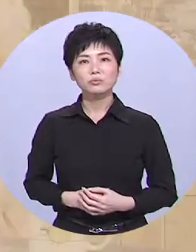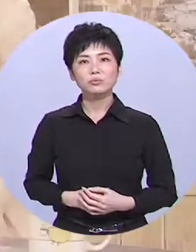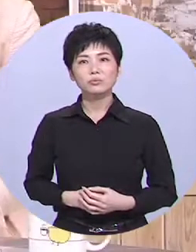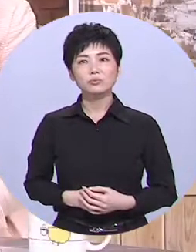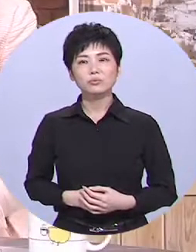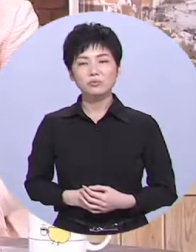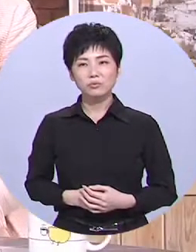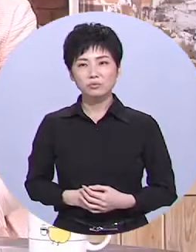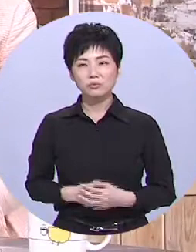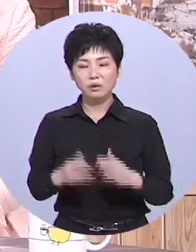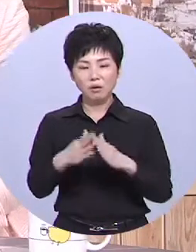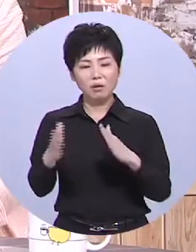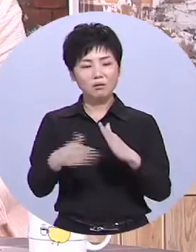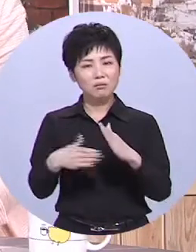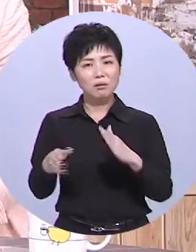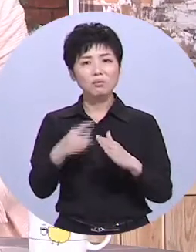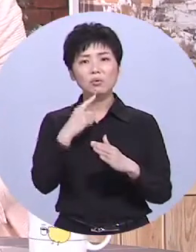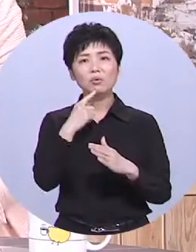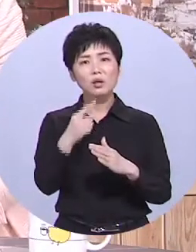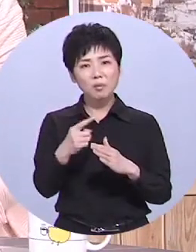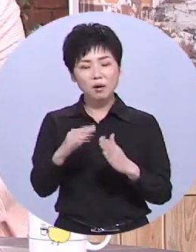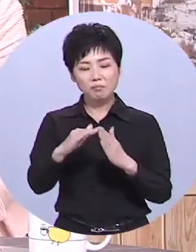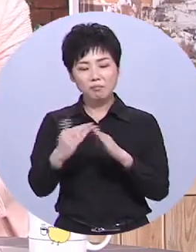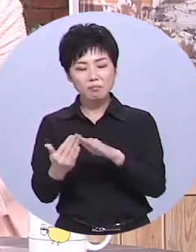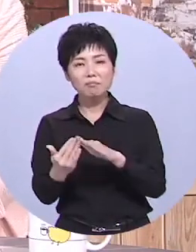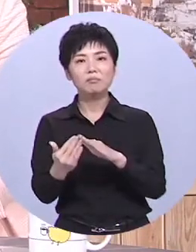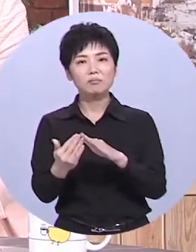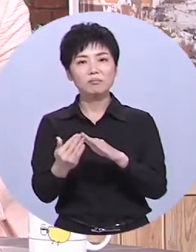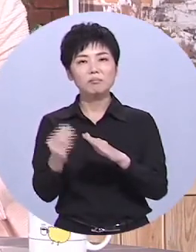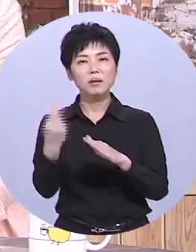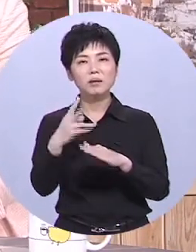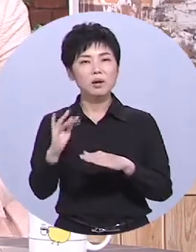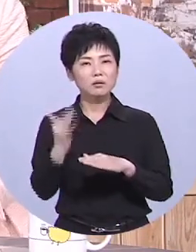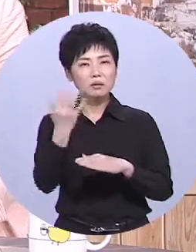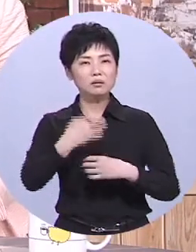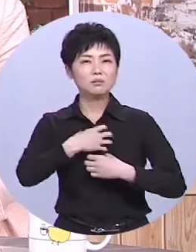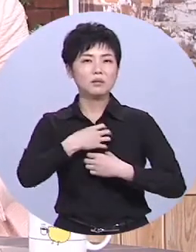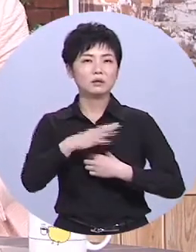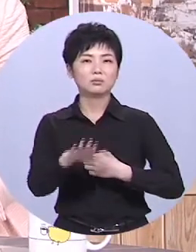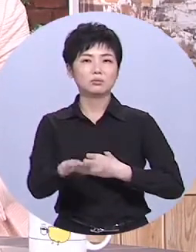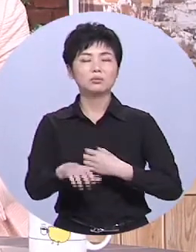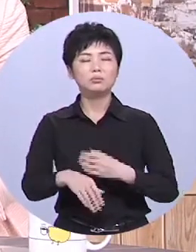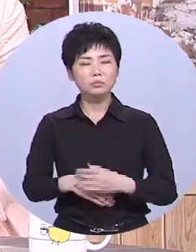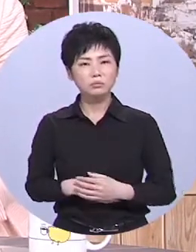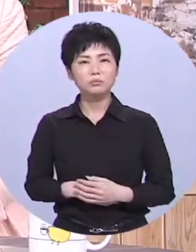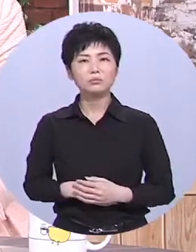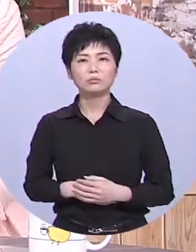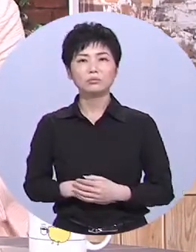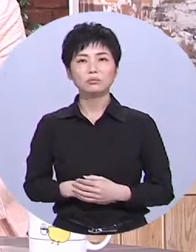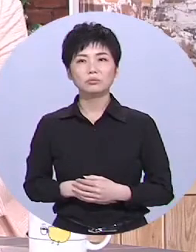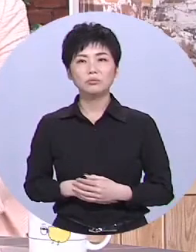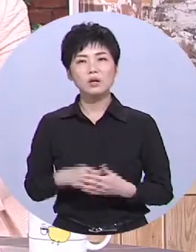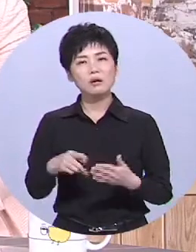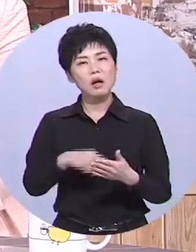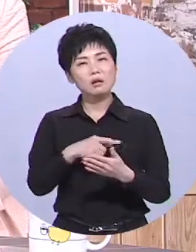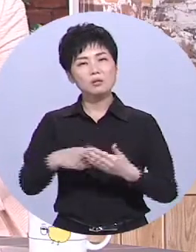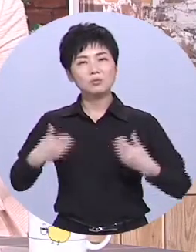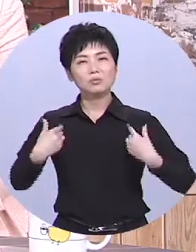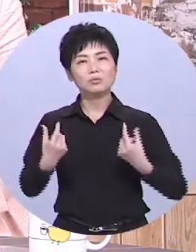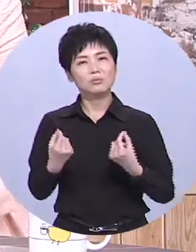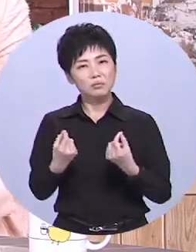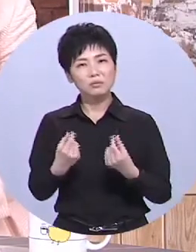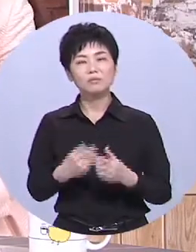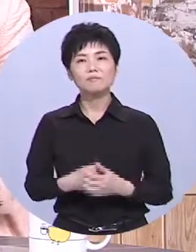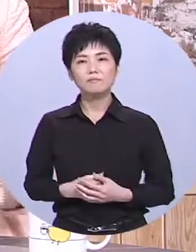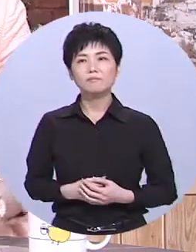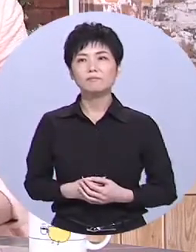人が住まなくなった家にはこの建物の倒壊ですとか火災とかね、このさまざまな問題がありますから、何か解決方法はない